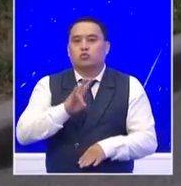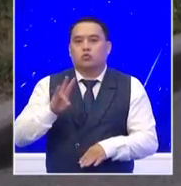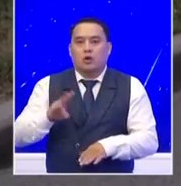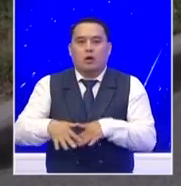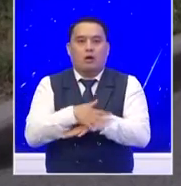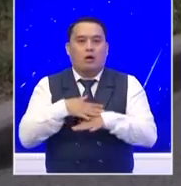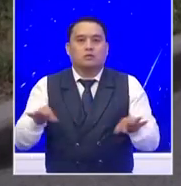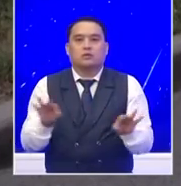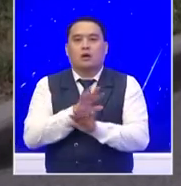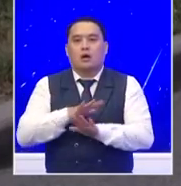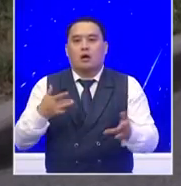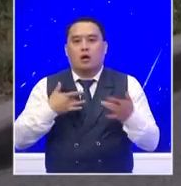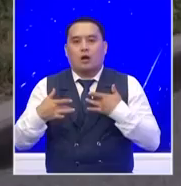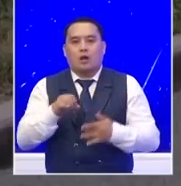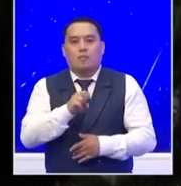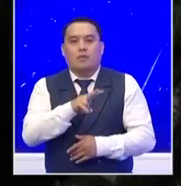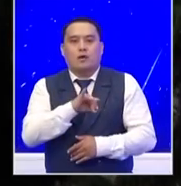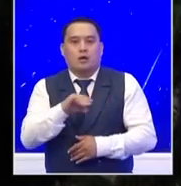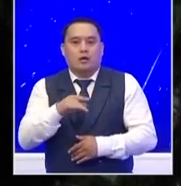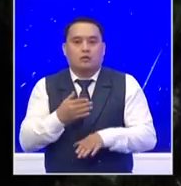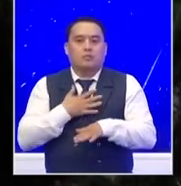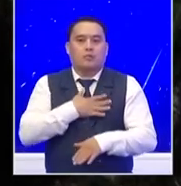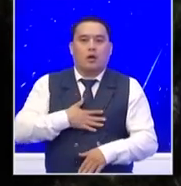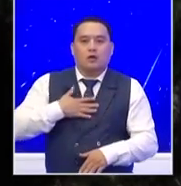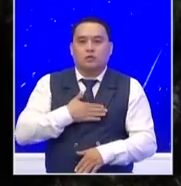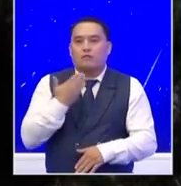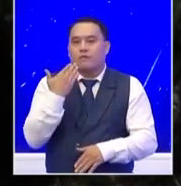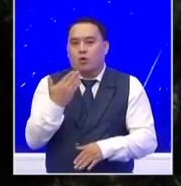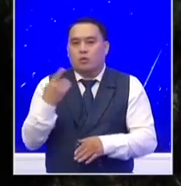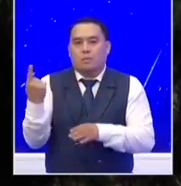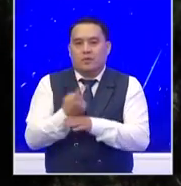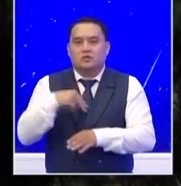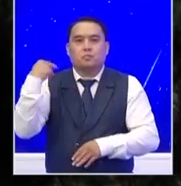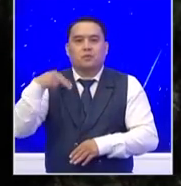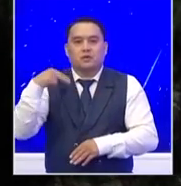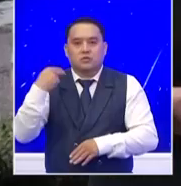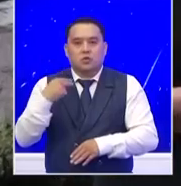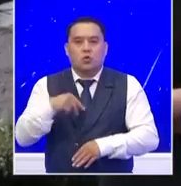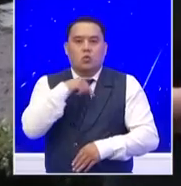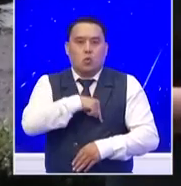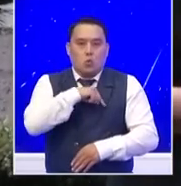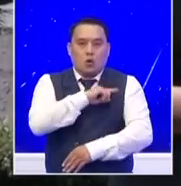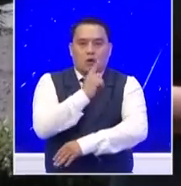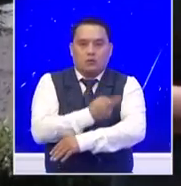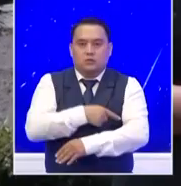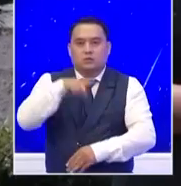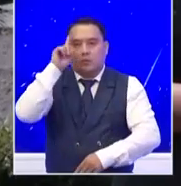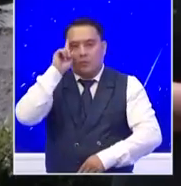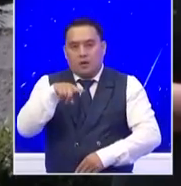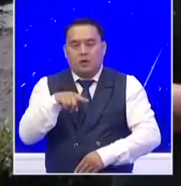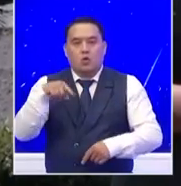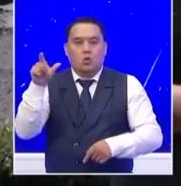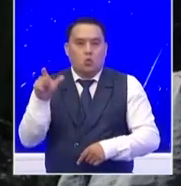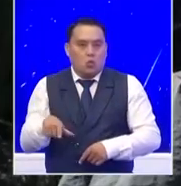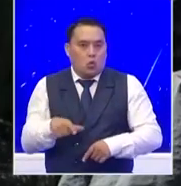Республикасының халық әртісі Алмахан Кенжебекова қатты алаңдапты. Алайда тұңғыш президенттің өр рух күш-жігерін ескеріп,